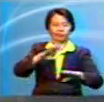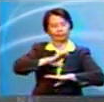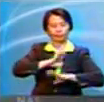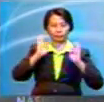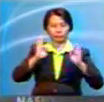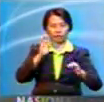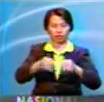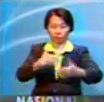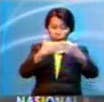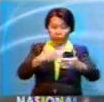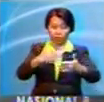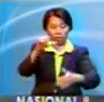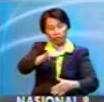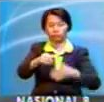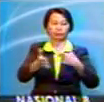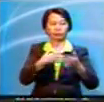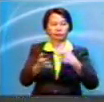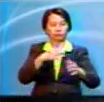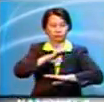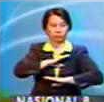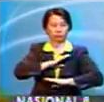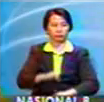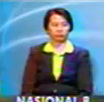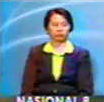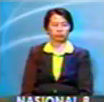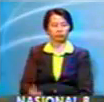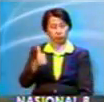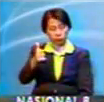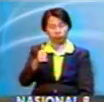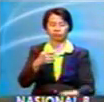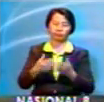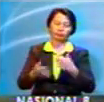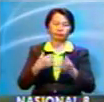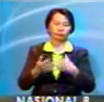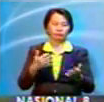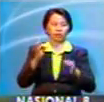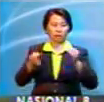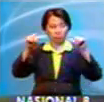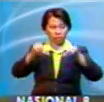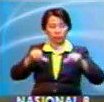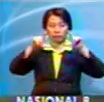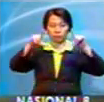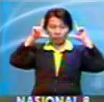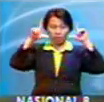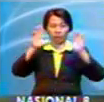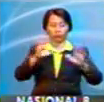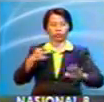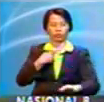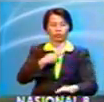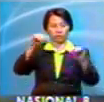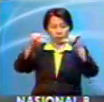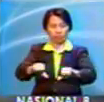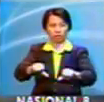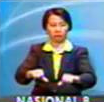hati. Kalau penalty cukup buat hati. Agak sedia tapi tak apa. Kita kalah bermaruah, bukan kita kalah